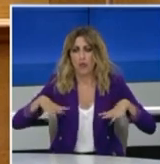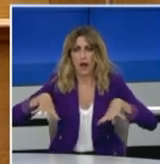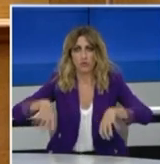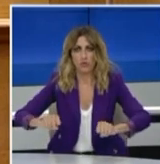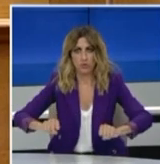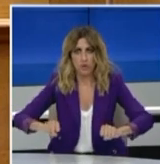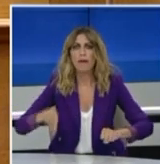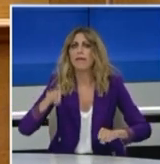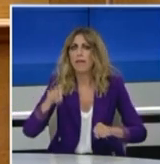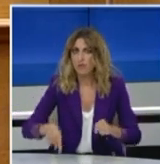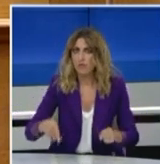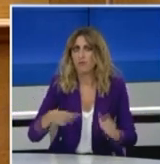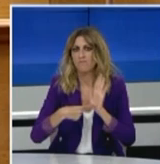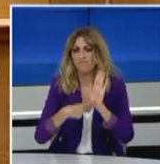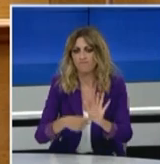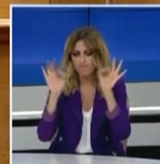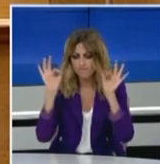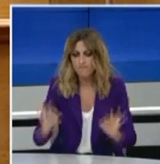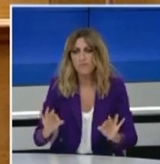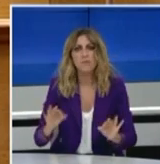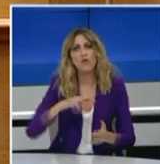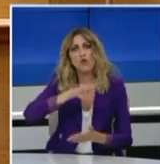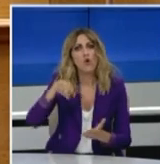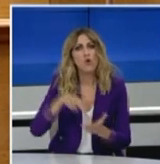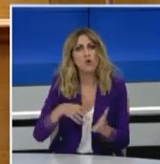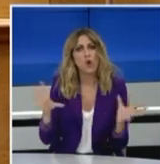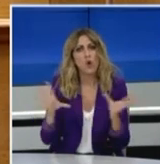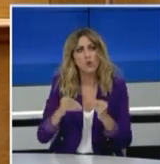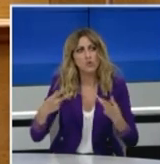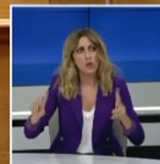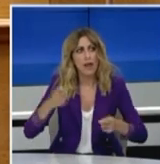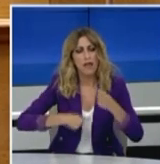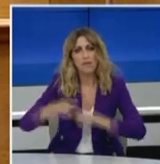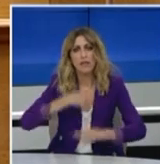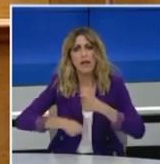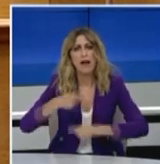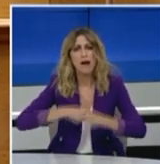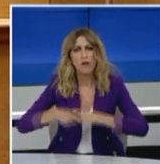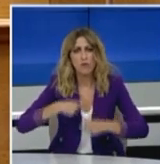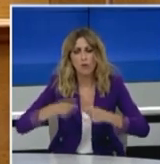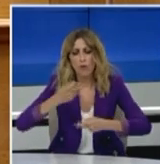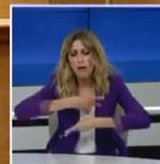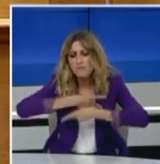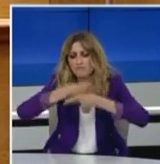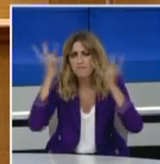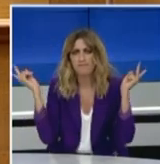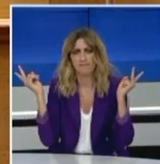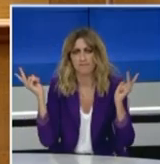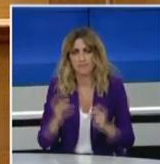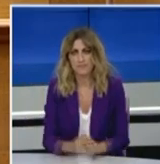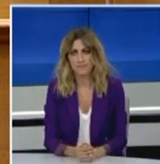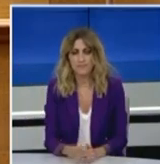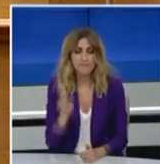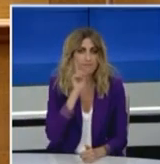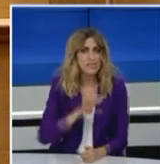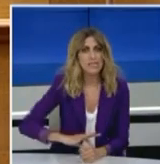πολλαπλά επιζήμιο και επικίνδυνο χαρακτήρα και ρόλο του. Κυρίες και κύριοι, κοινό στοιχείο